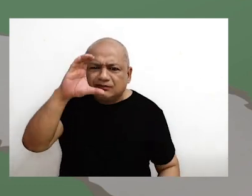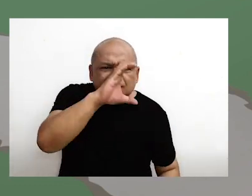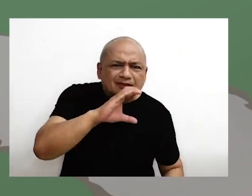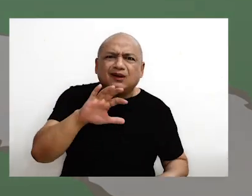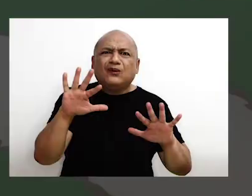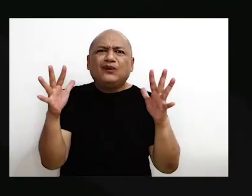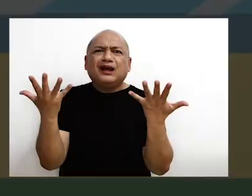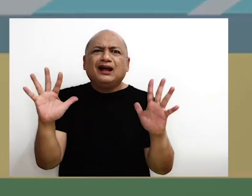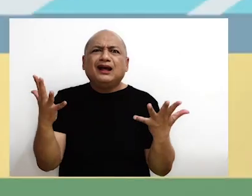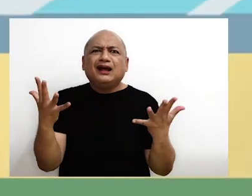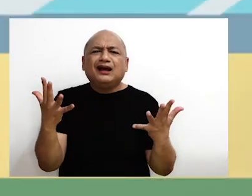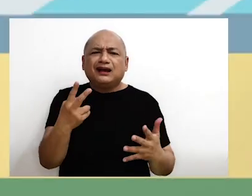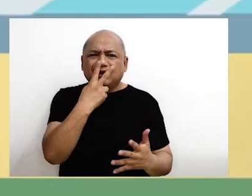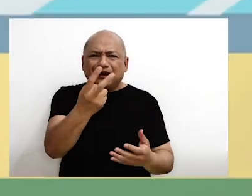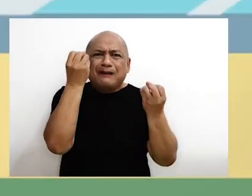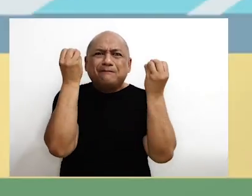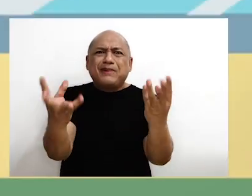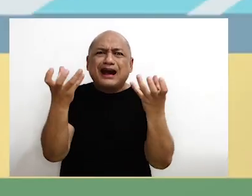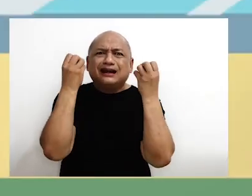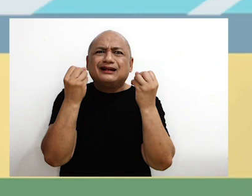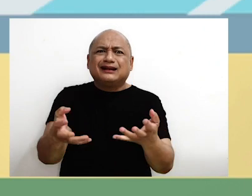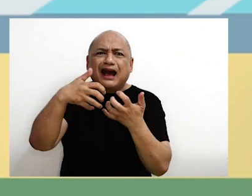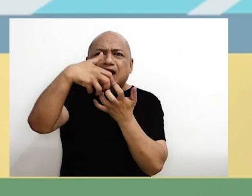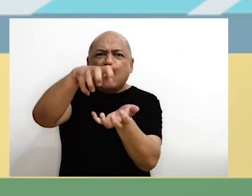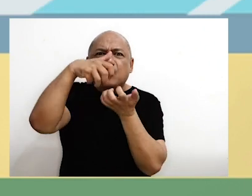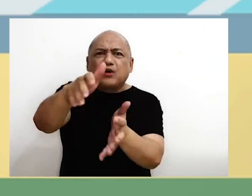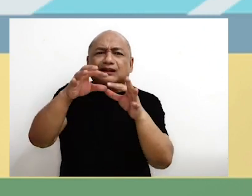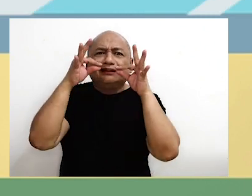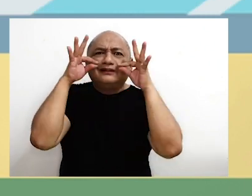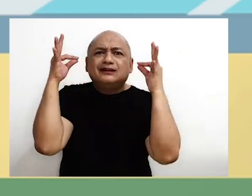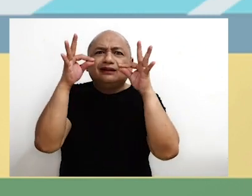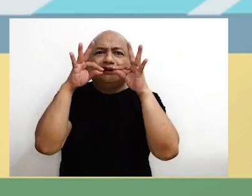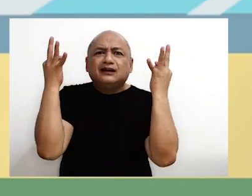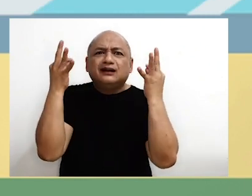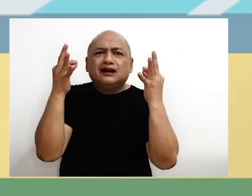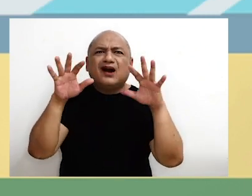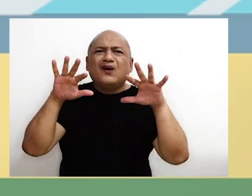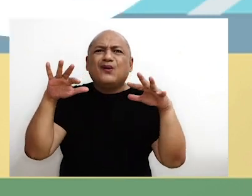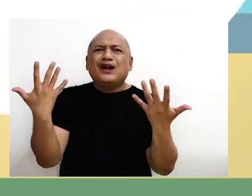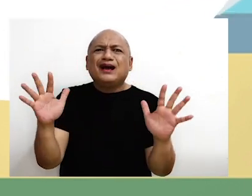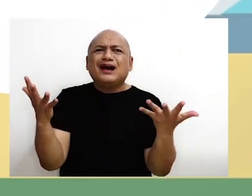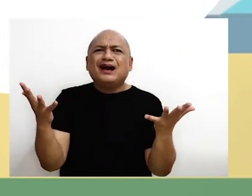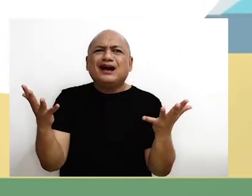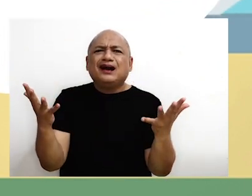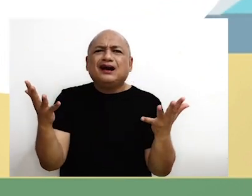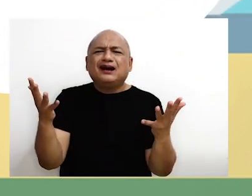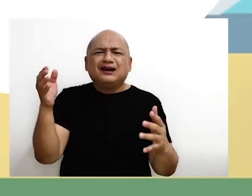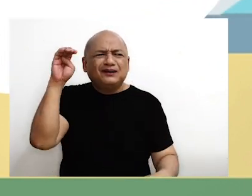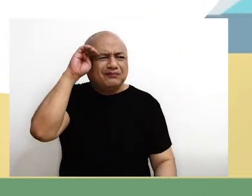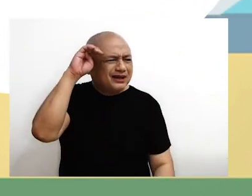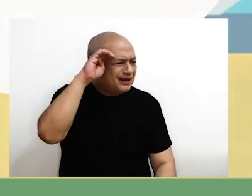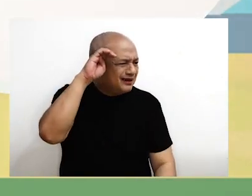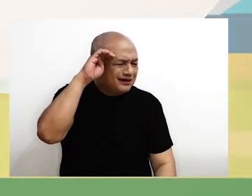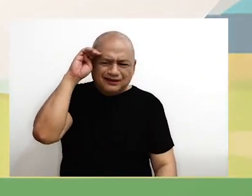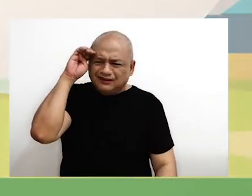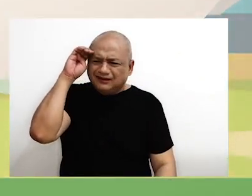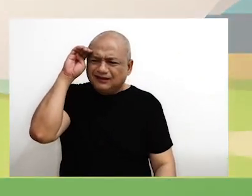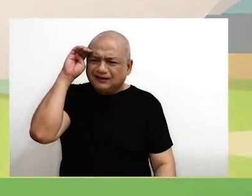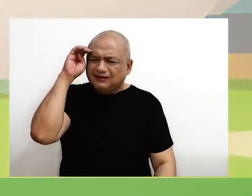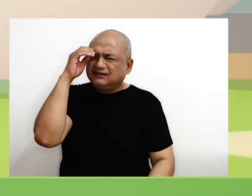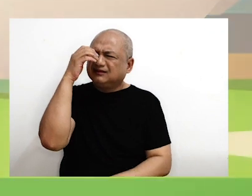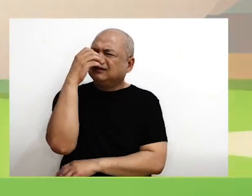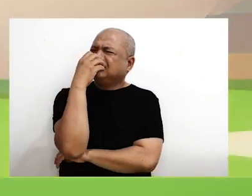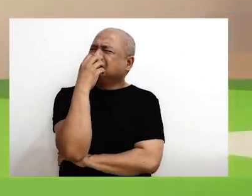Maraming aso at pusa ang matyagang naghihintay kasama ng kanilang mga amo. Ngunit wala doon